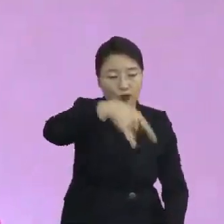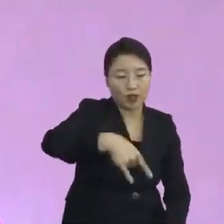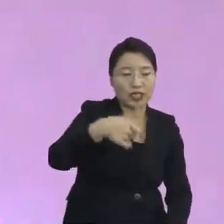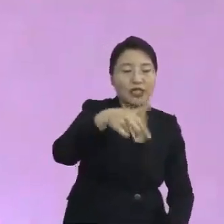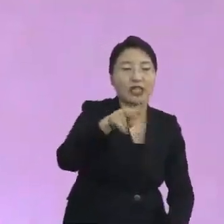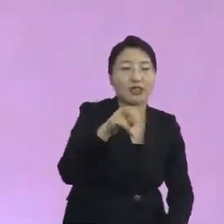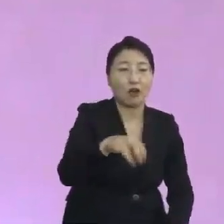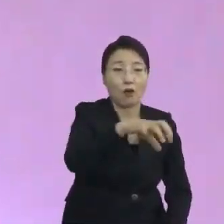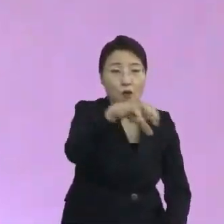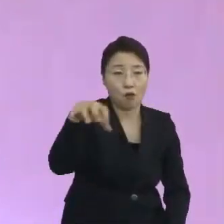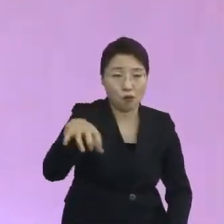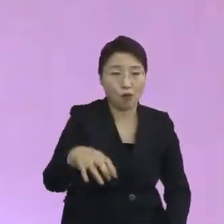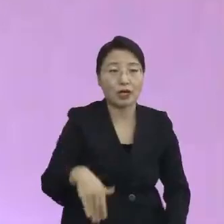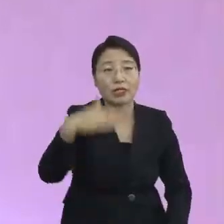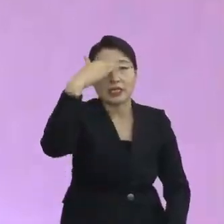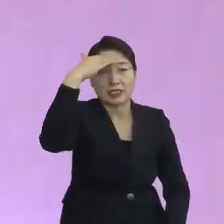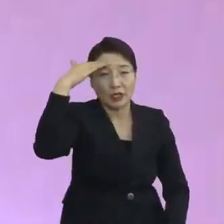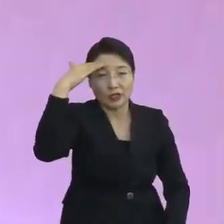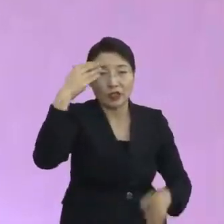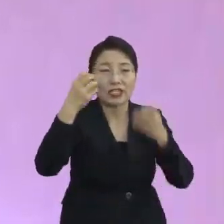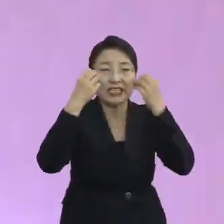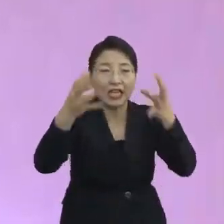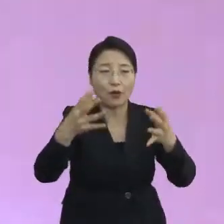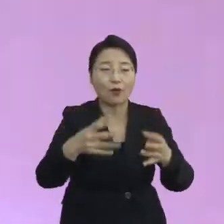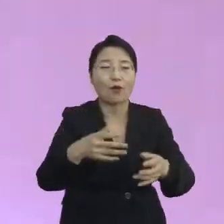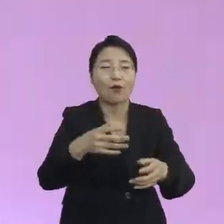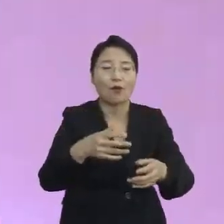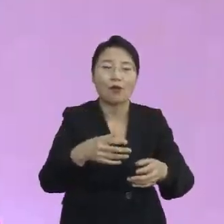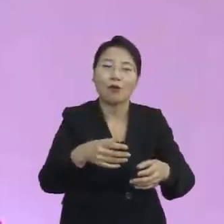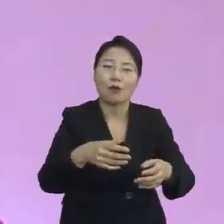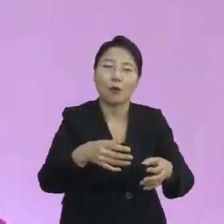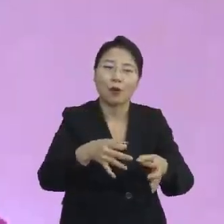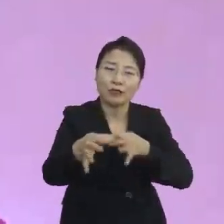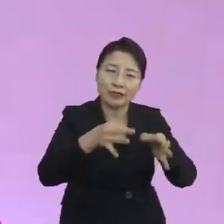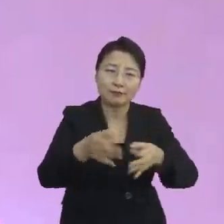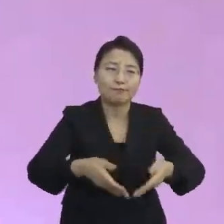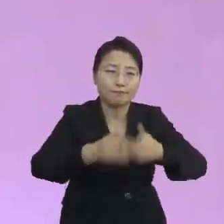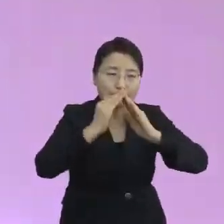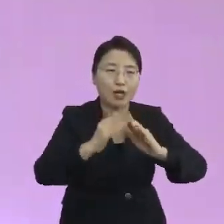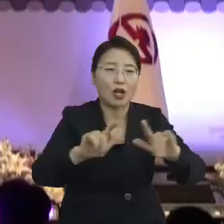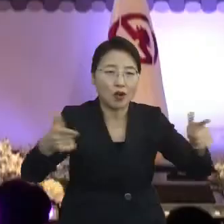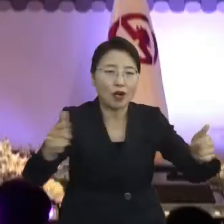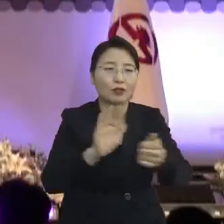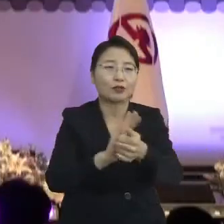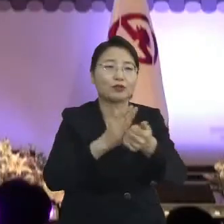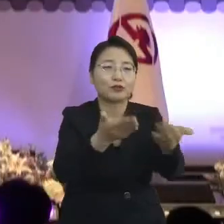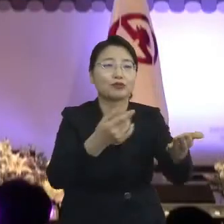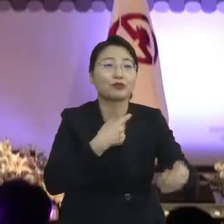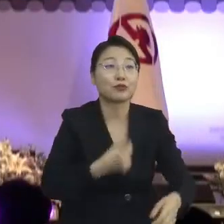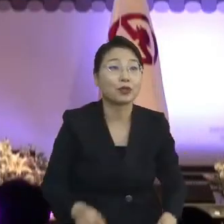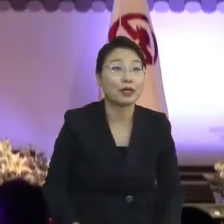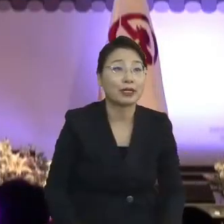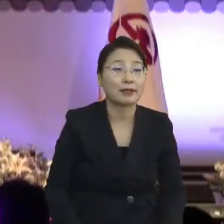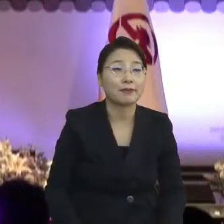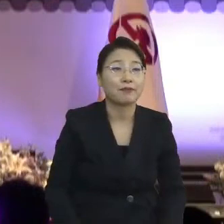이 지역은 청년 창업의 메카로 만들겠습니다. 매년 창업가를 지원하는 DDM